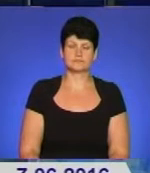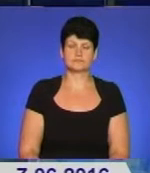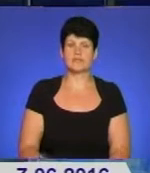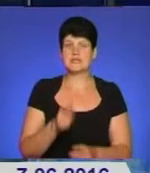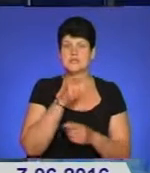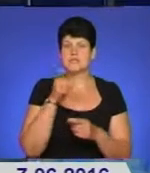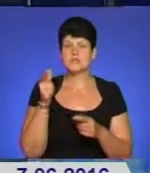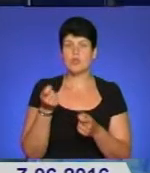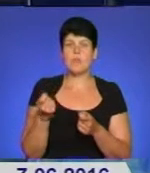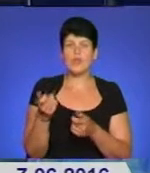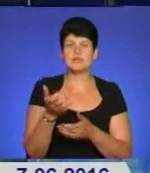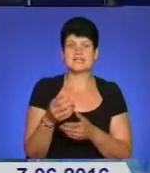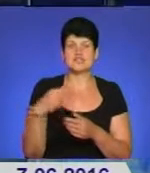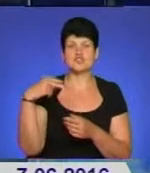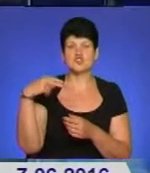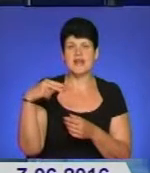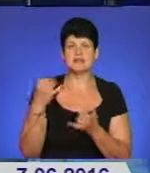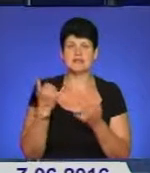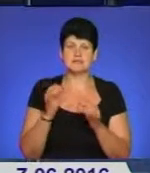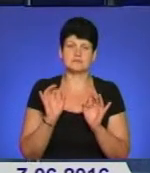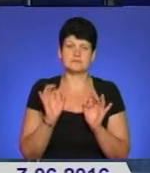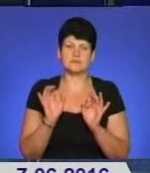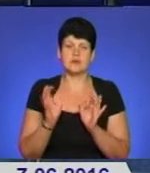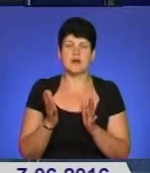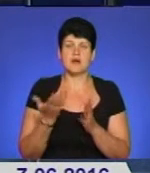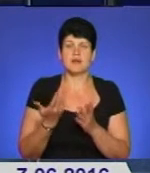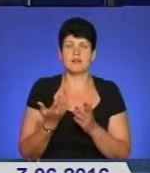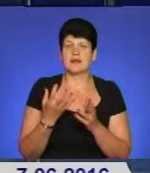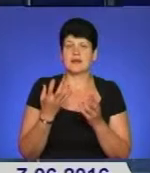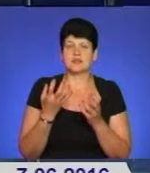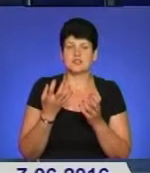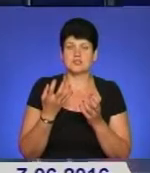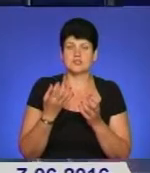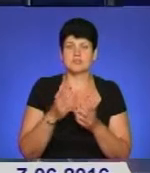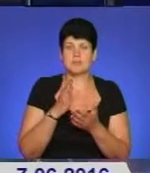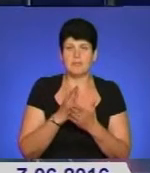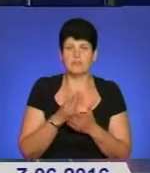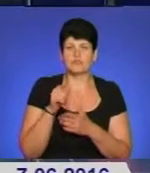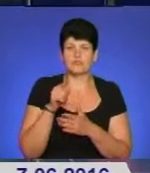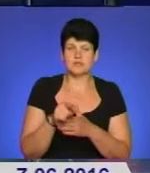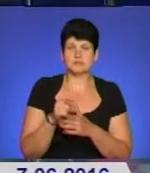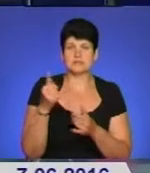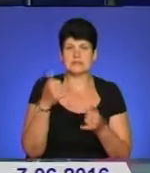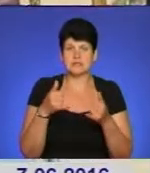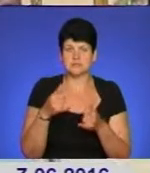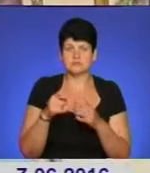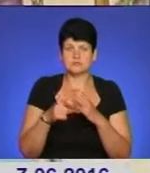Сезон полуниці та черешень. Зараз ціни відносно невисокі, однак чи не містять такі ягоди нітратів, дізнавалася Юлія